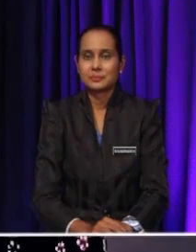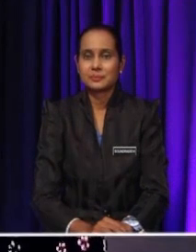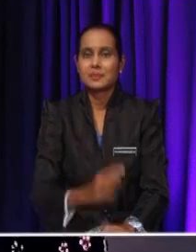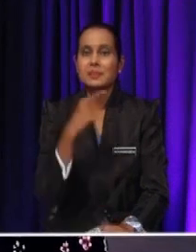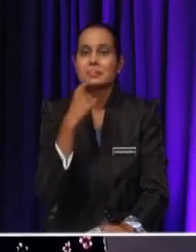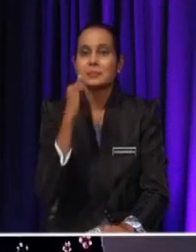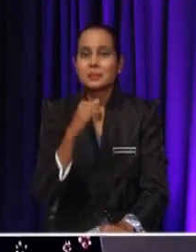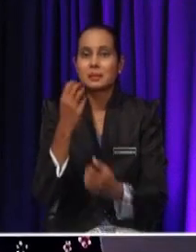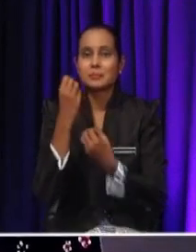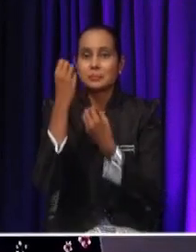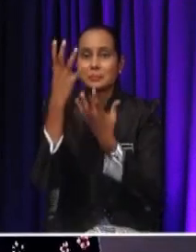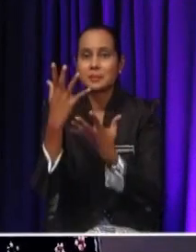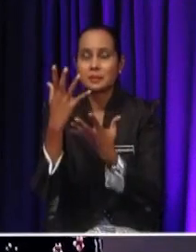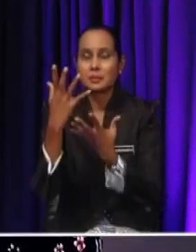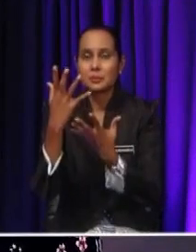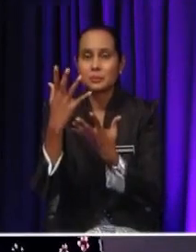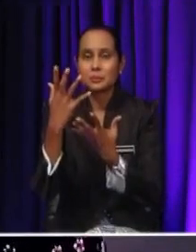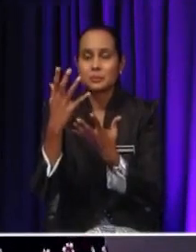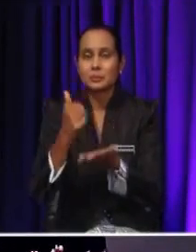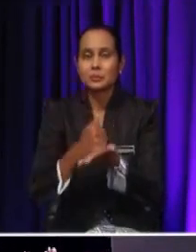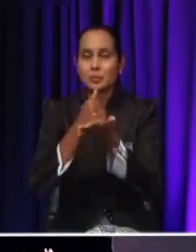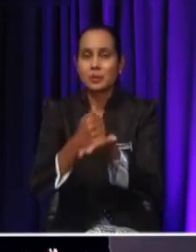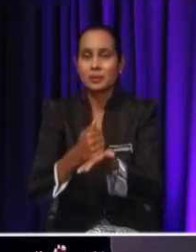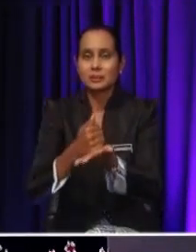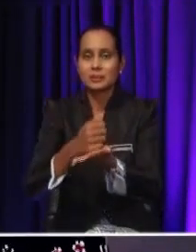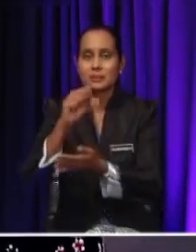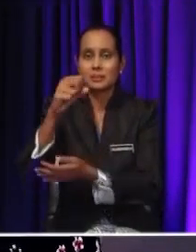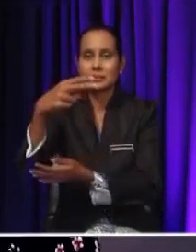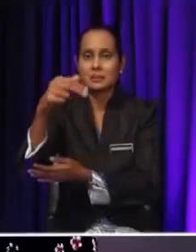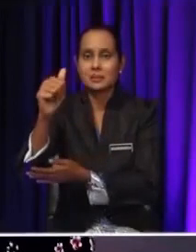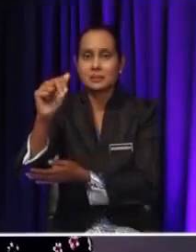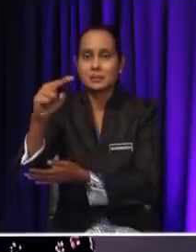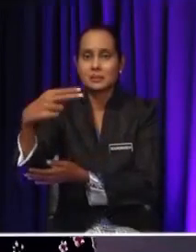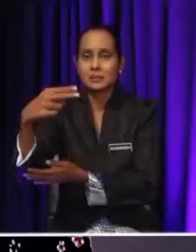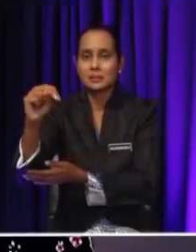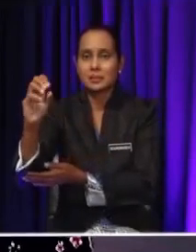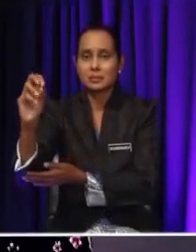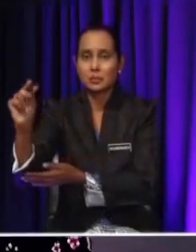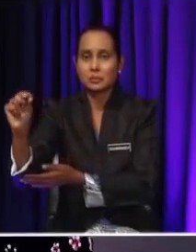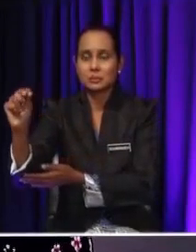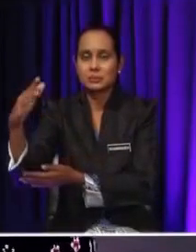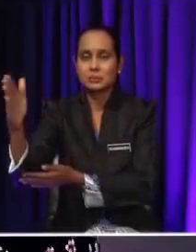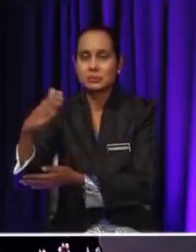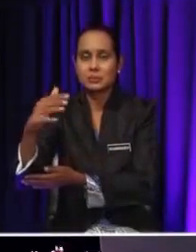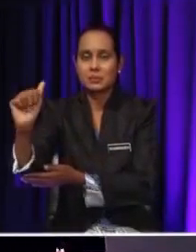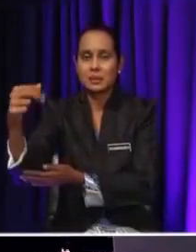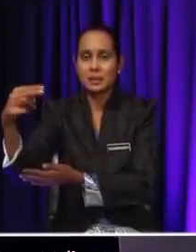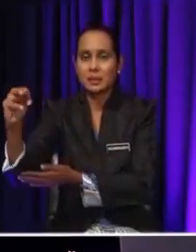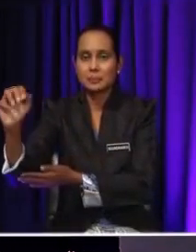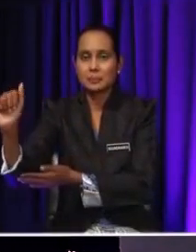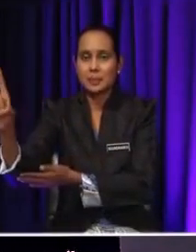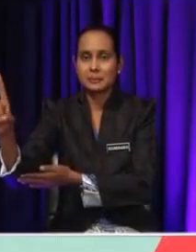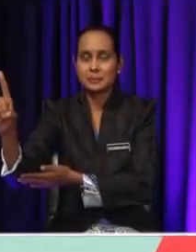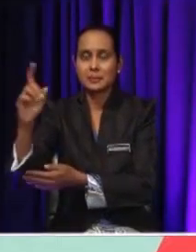ingin mengupas biodata dan juga sumbangan Syahdu Ahmad terhadap bidang sastra di negara kita silakan